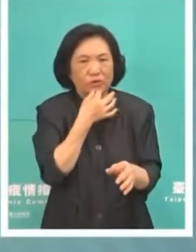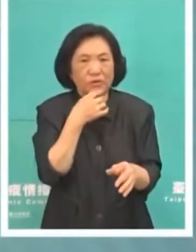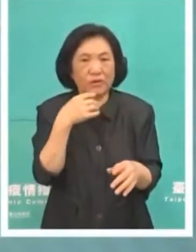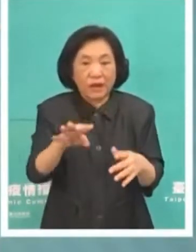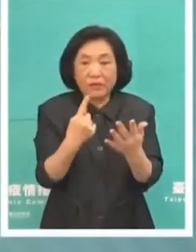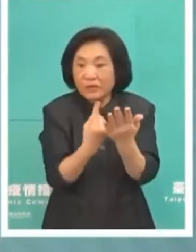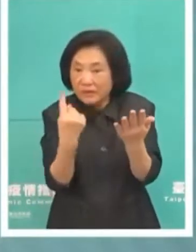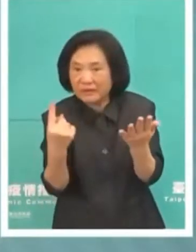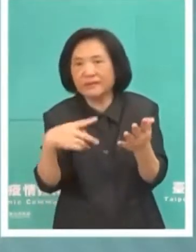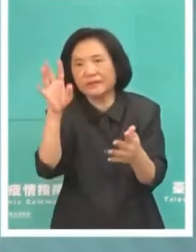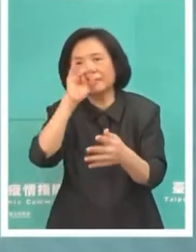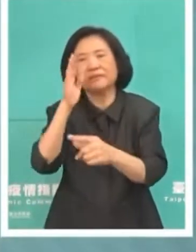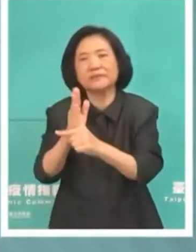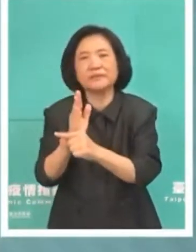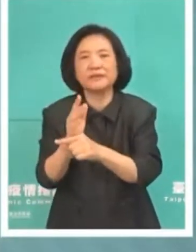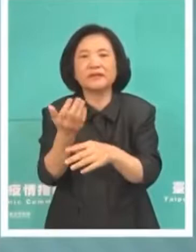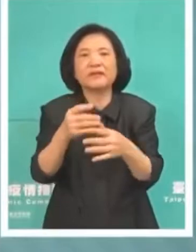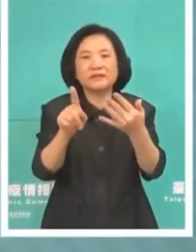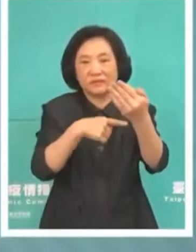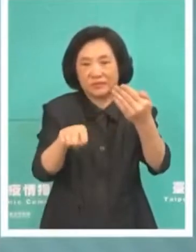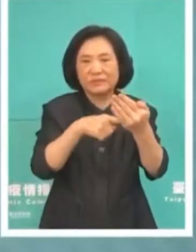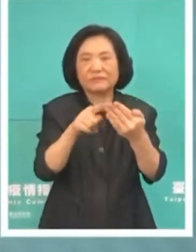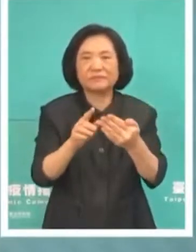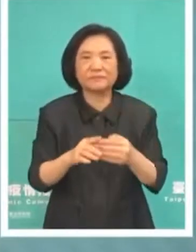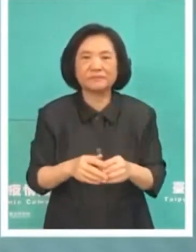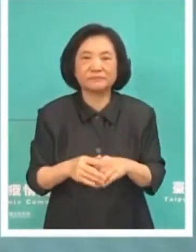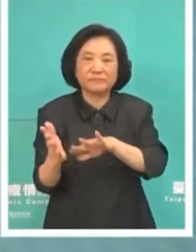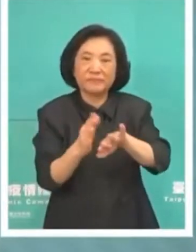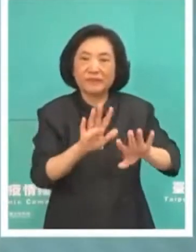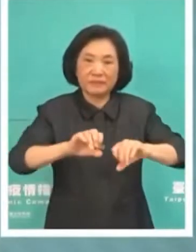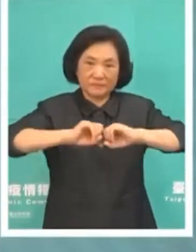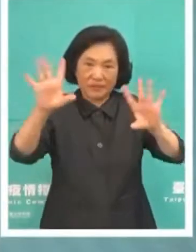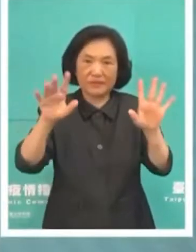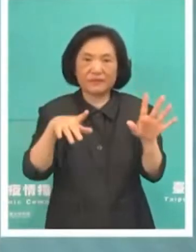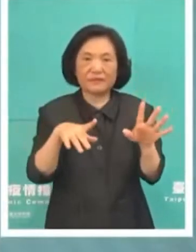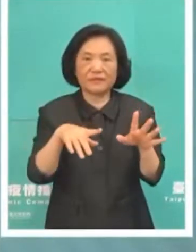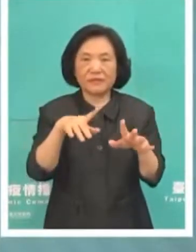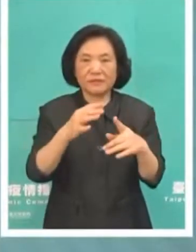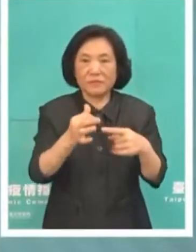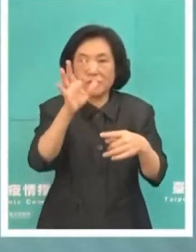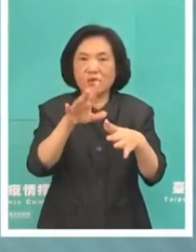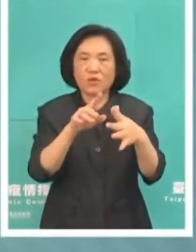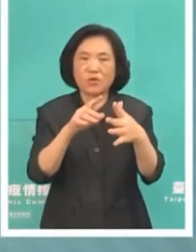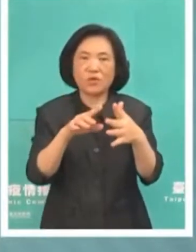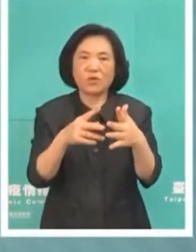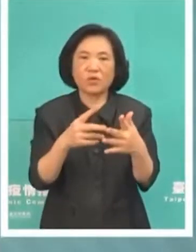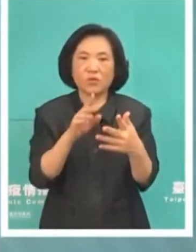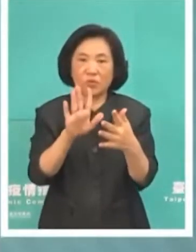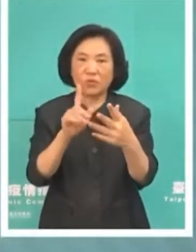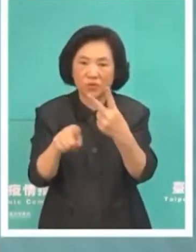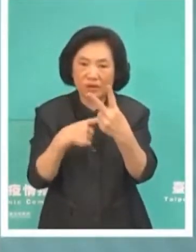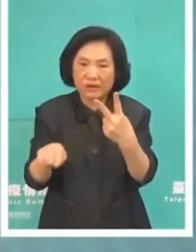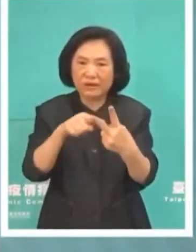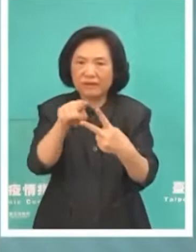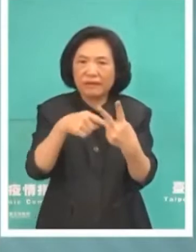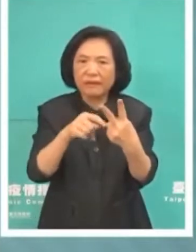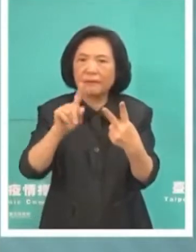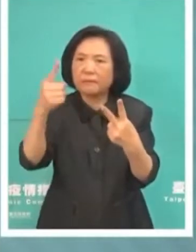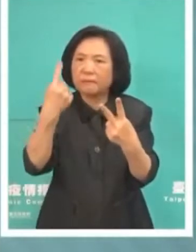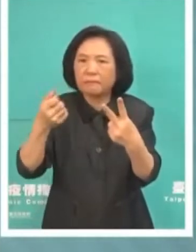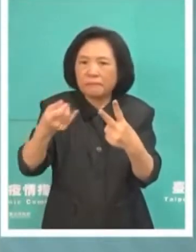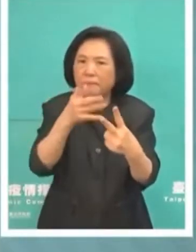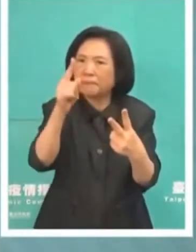在目前还在医调了，因为所以今天还是公布的确诊案例里面还是有两例他的感染源不